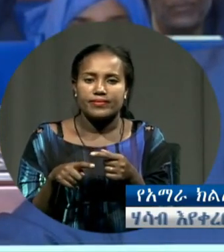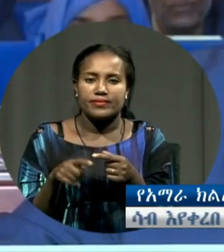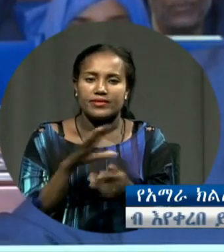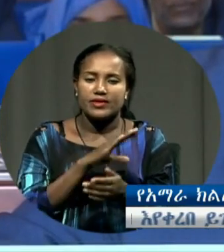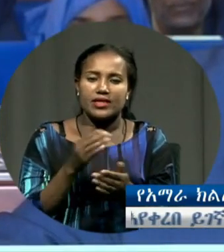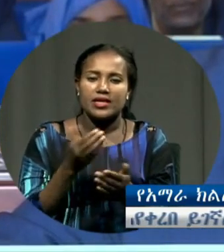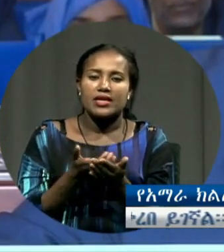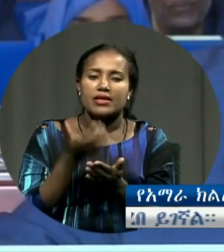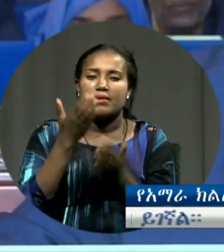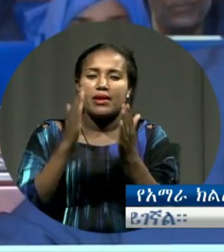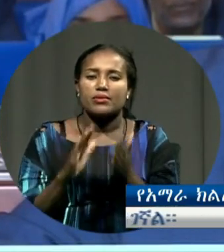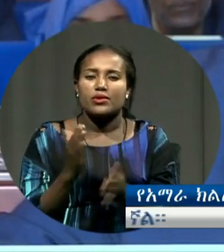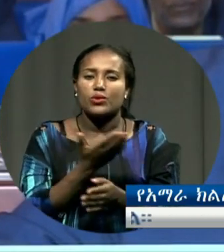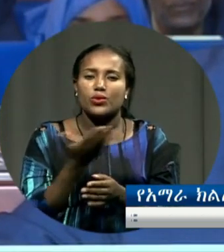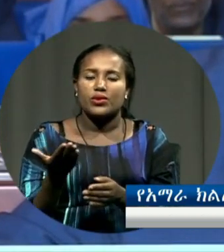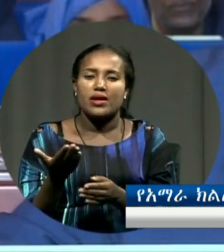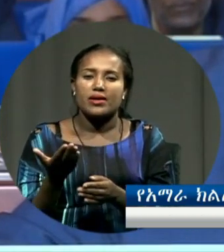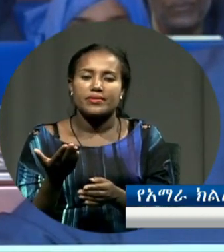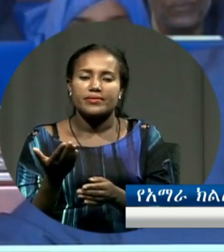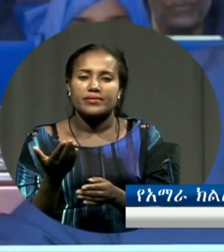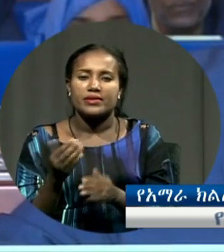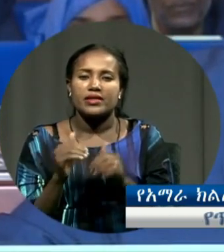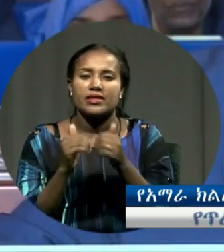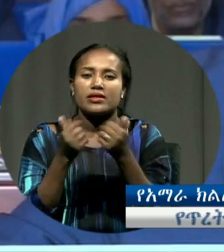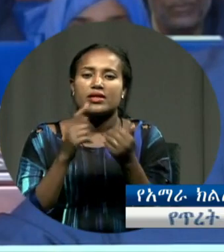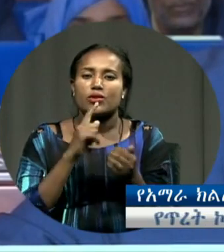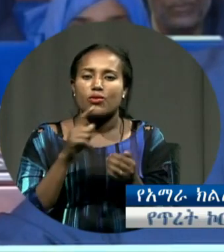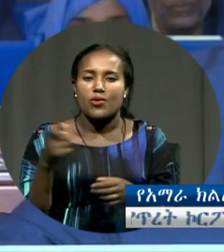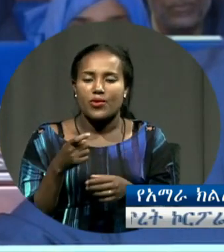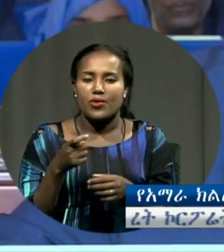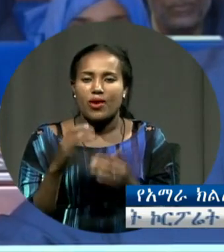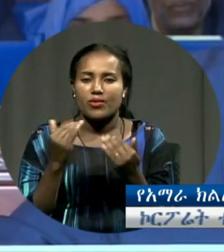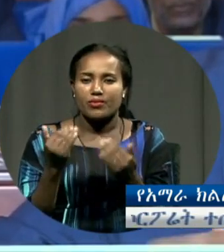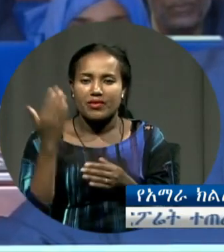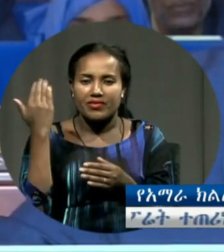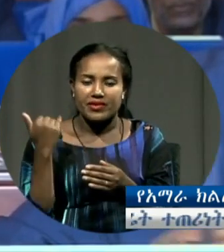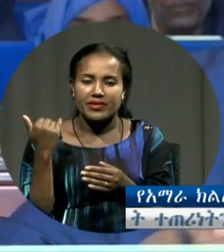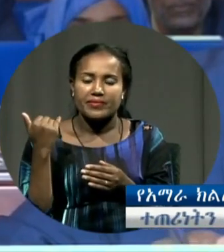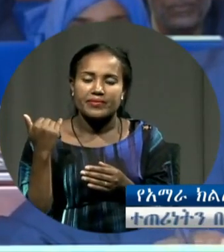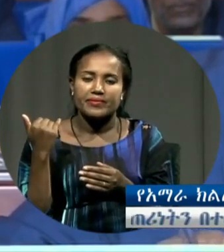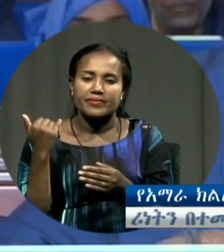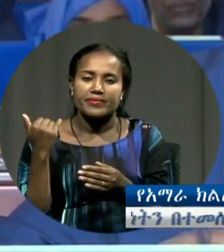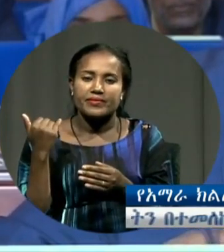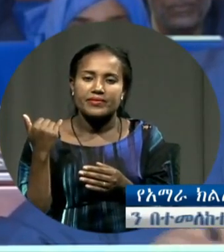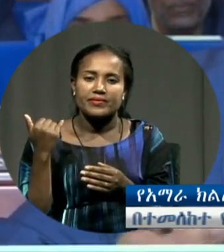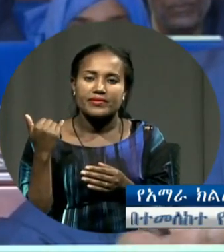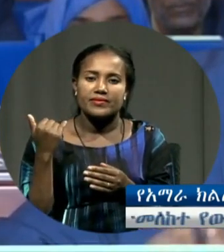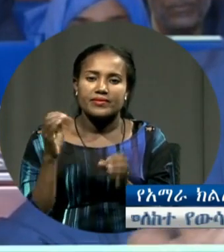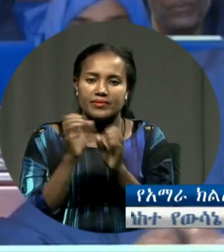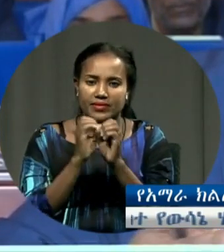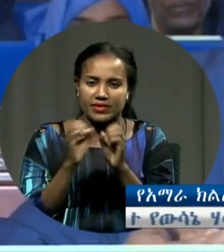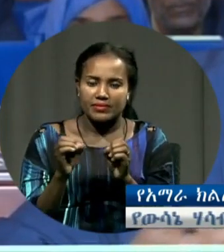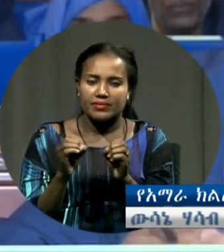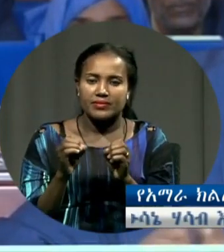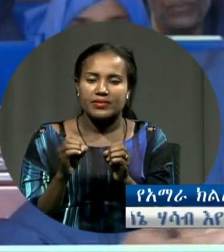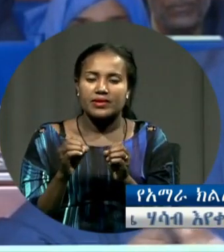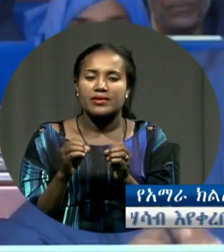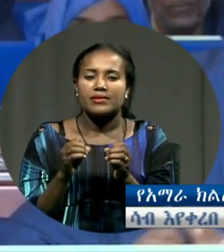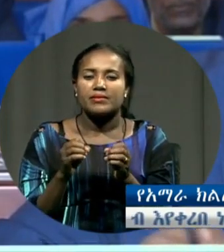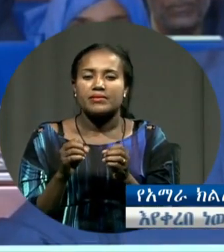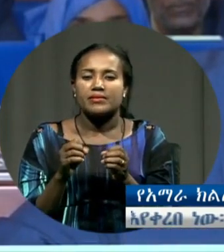እና የባለሀብትነቱ ጉዳይ እንዴት ነው የሚሆነው? አሁን በፊት ምንም ክሌም የማይቀርብበት